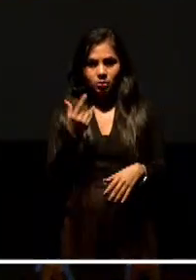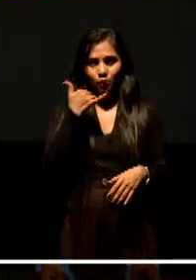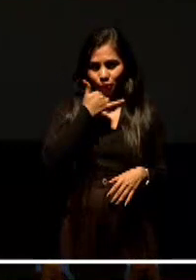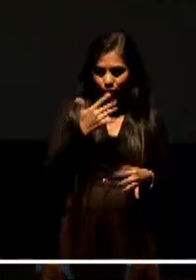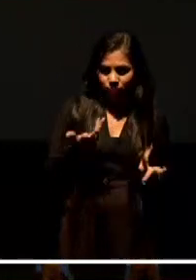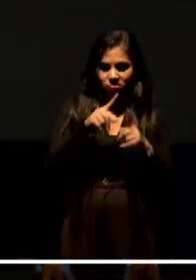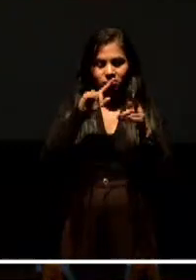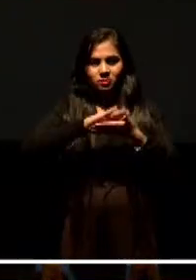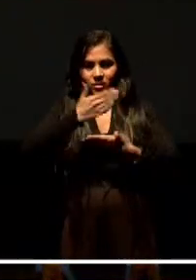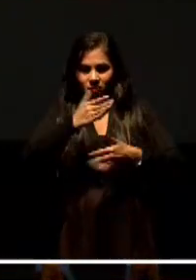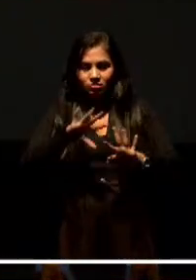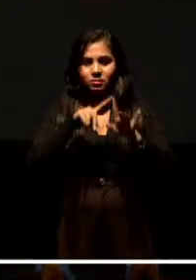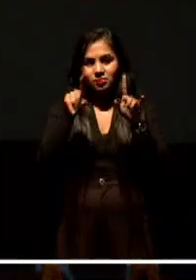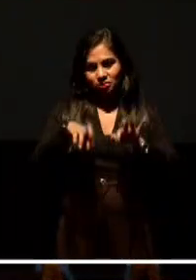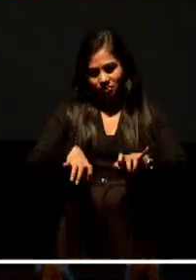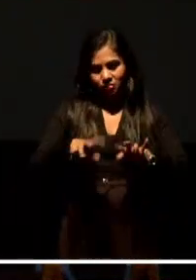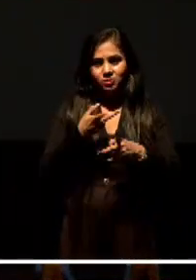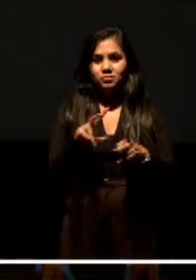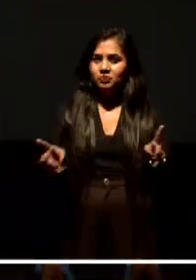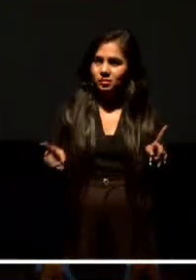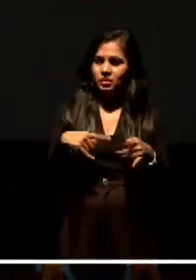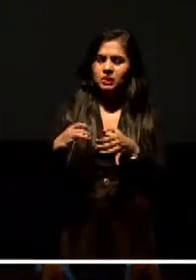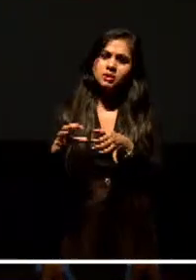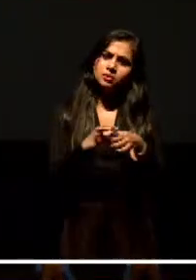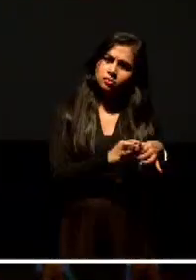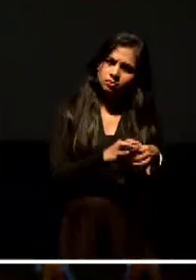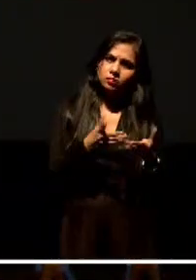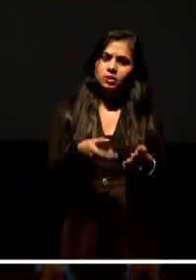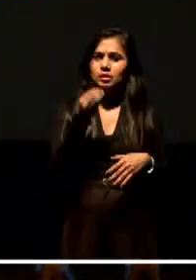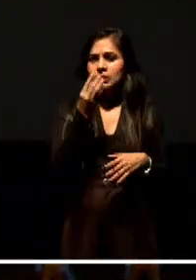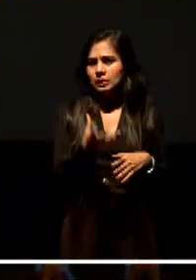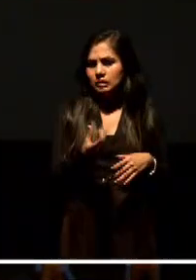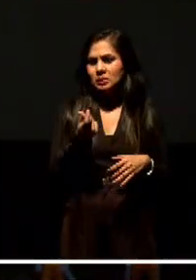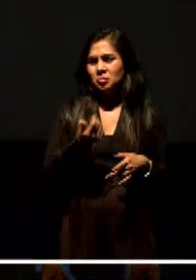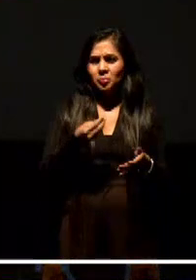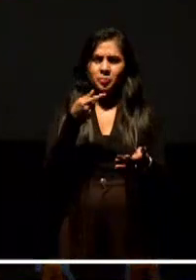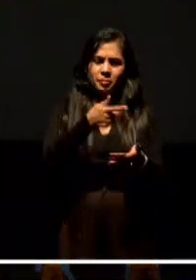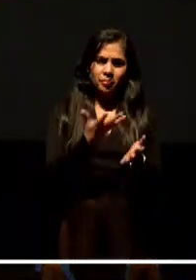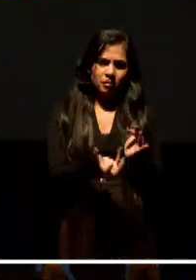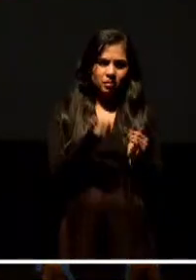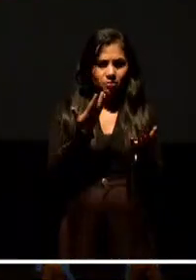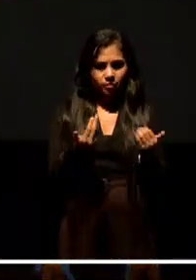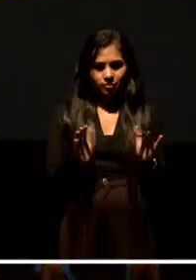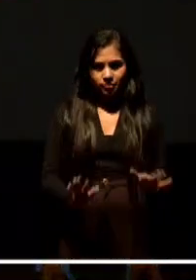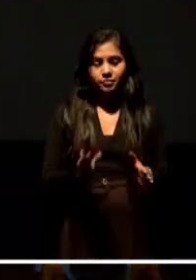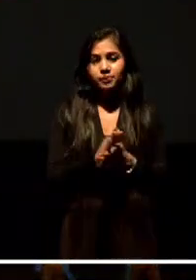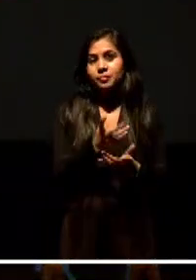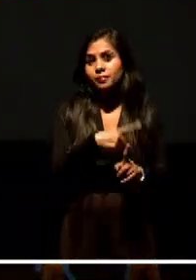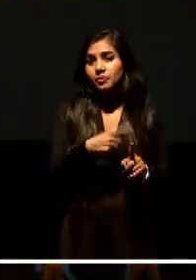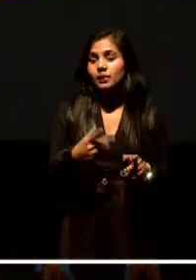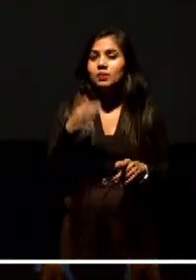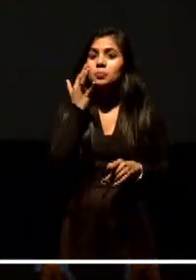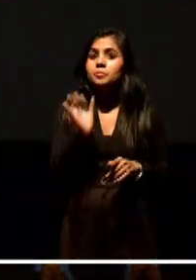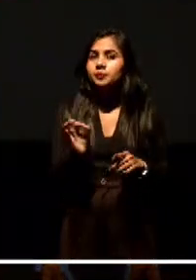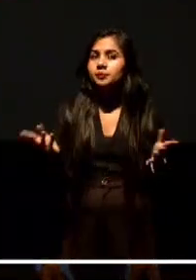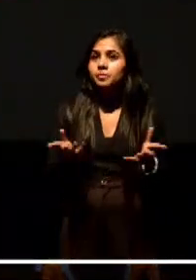मोबाइल है, लैपटॉप है, कंप्यूटर है, उनके साथ जोड़ा जाए तो ये अफोर्डेबल हो सकती है। और सबसे बड़ी बात,